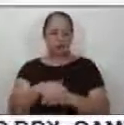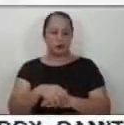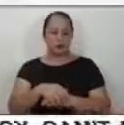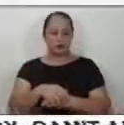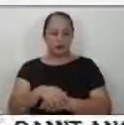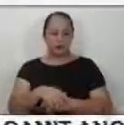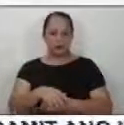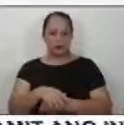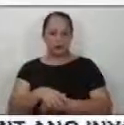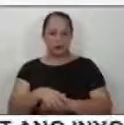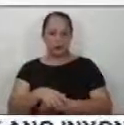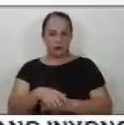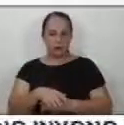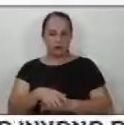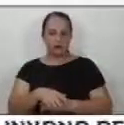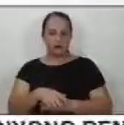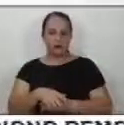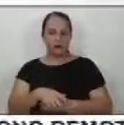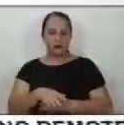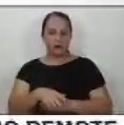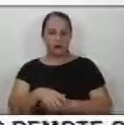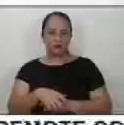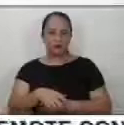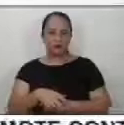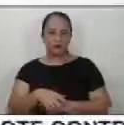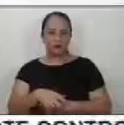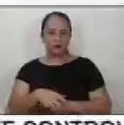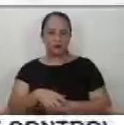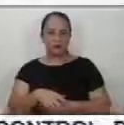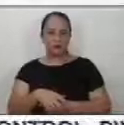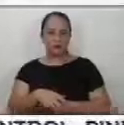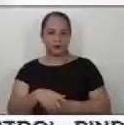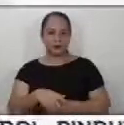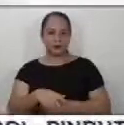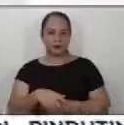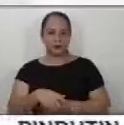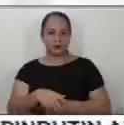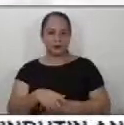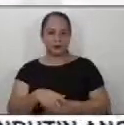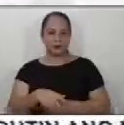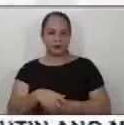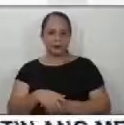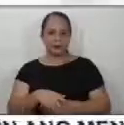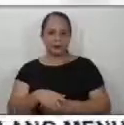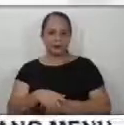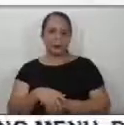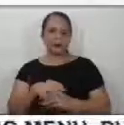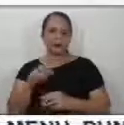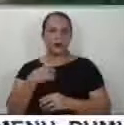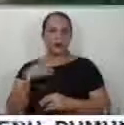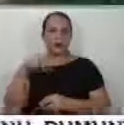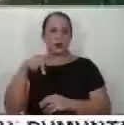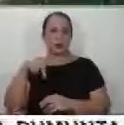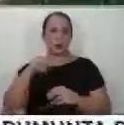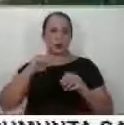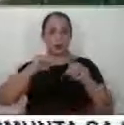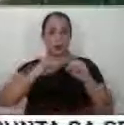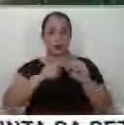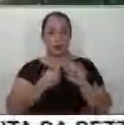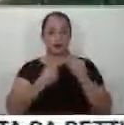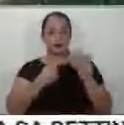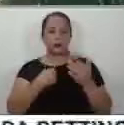health systems capacity. Nasa halos 70% ang hospital bed utilization rate, mahigit 77% naman ang ICU.